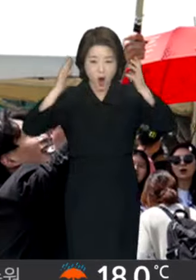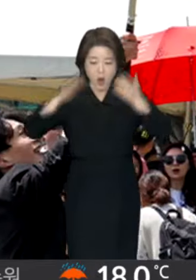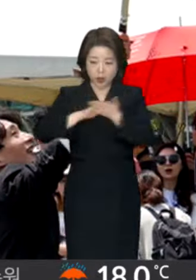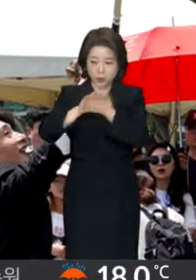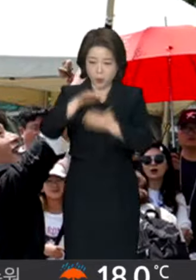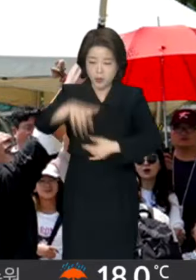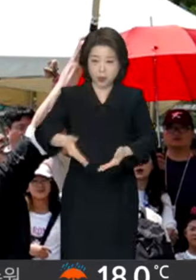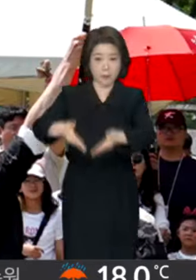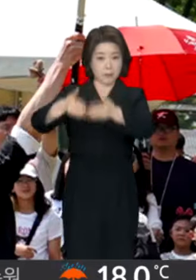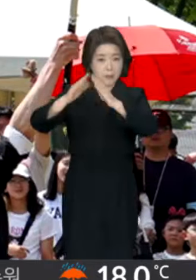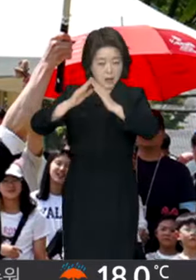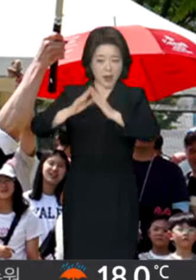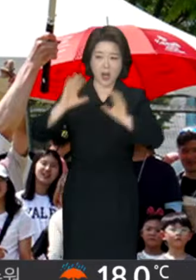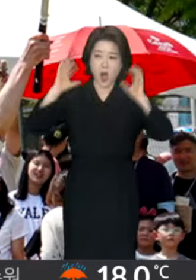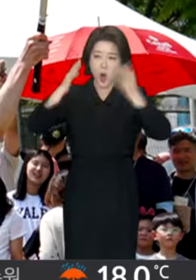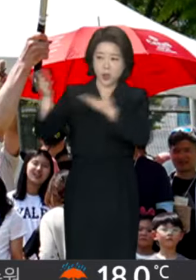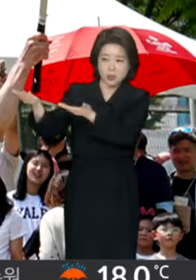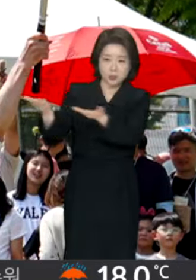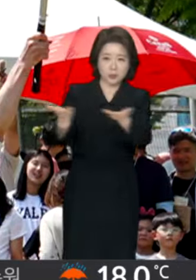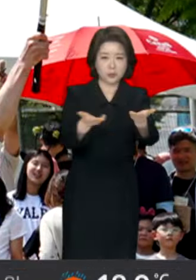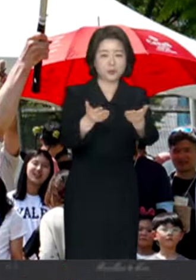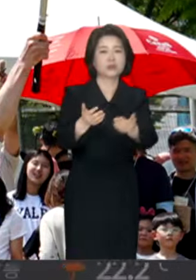설치해 어린이들을 맞이했습니다